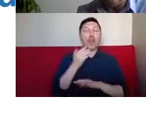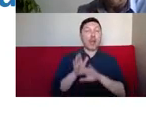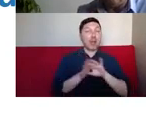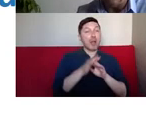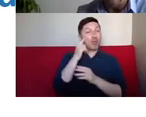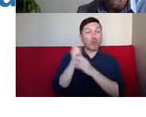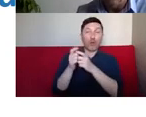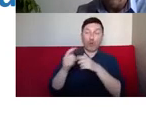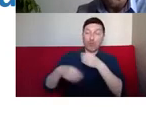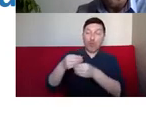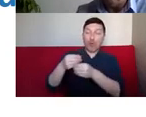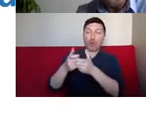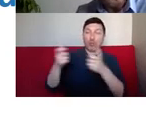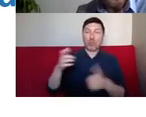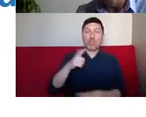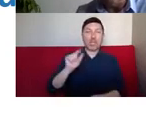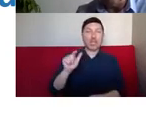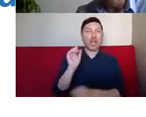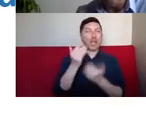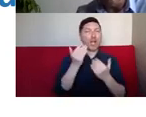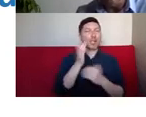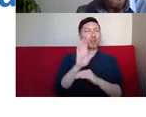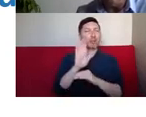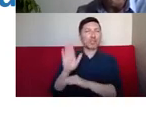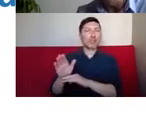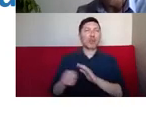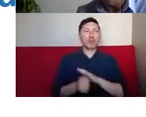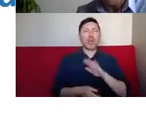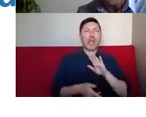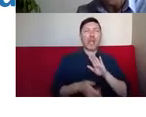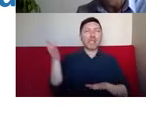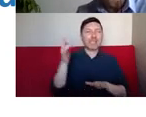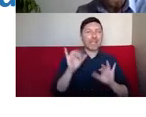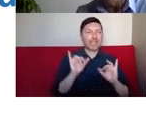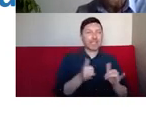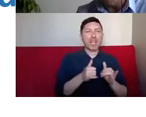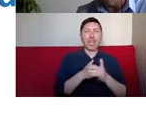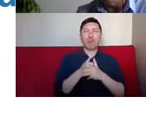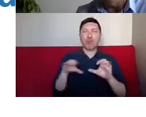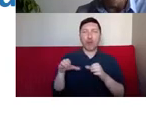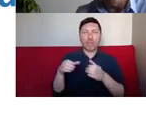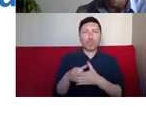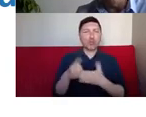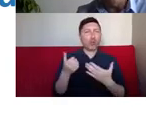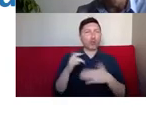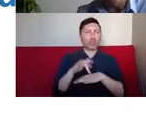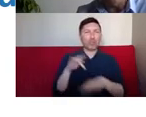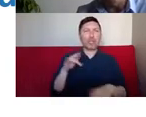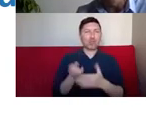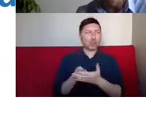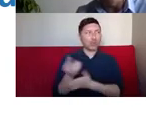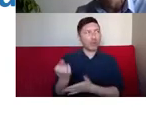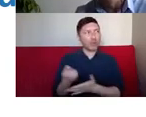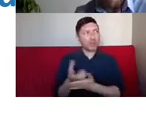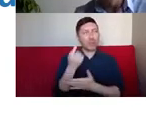des points d'information, des escape games, serious games, formation, tout ce qui va permettre aux entreprises de sensibiliser